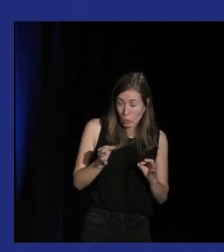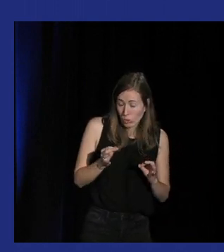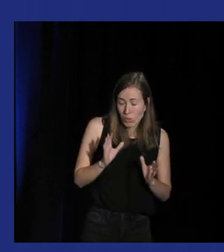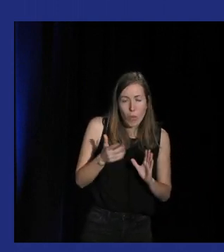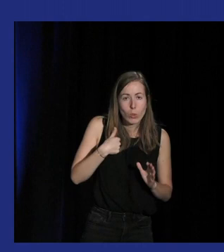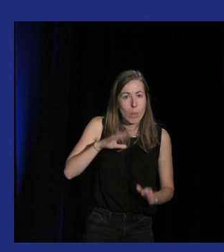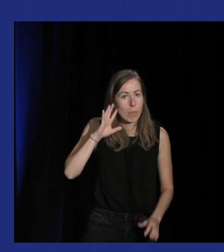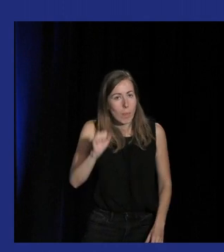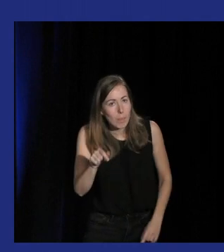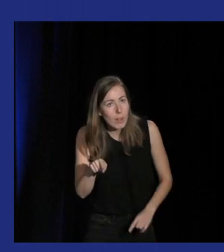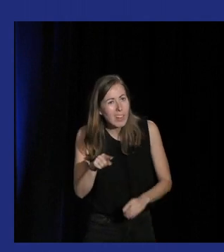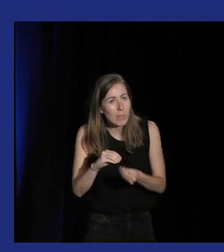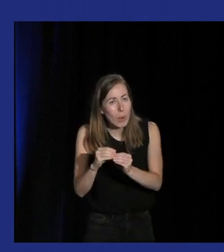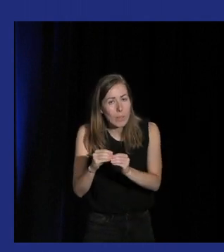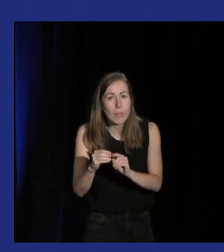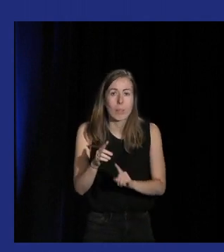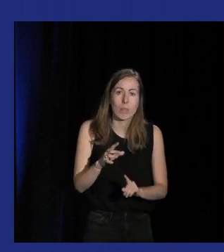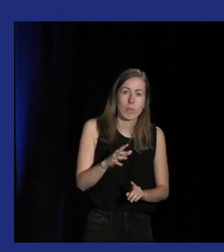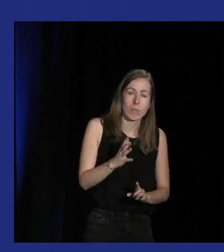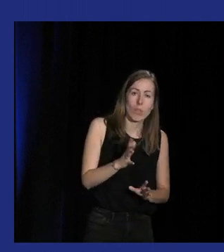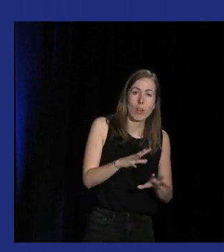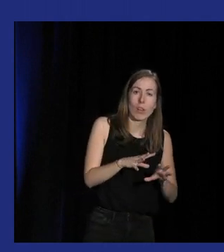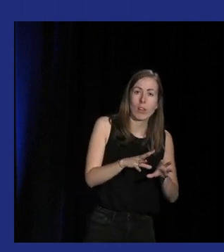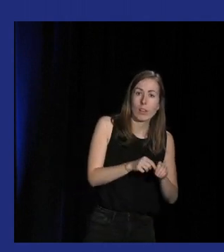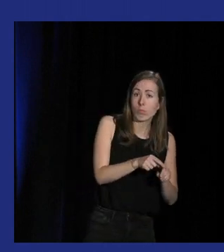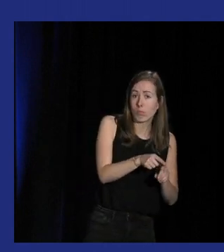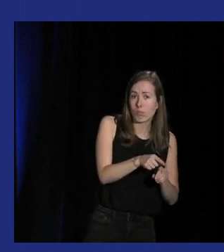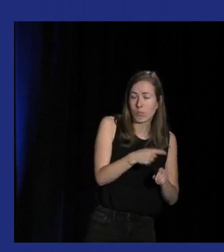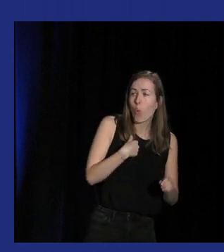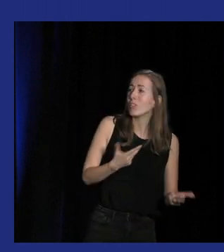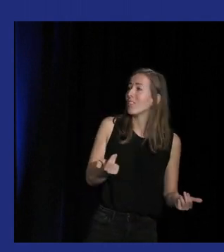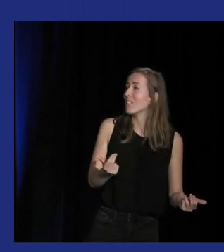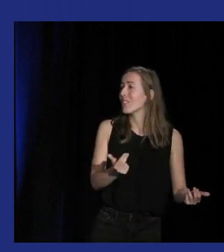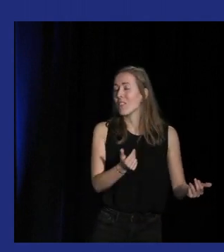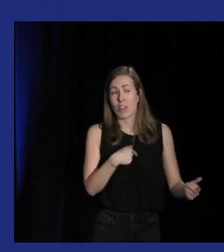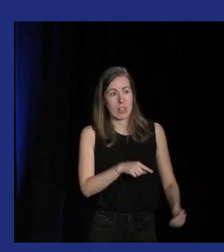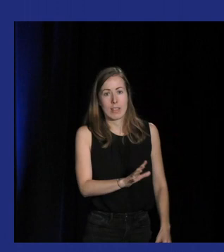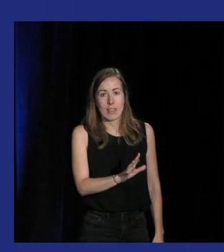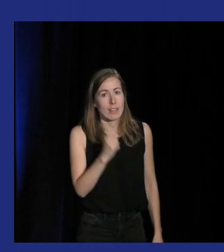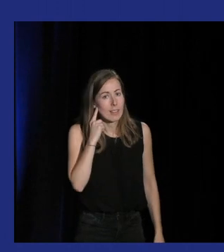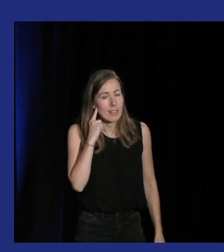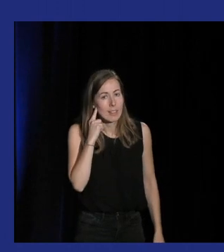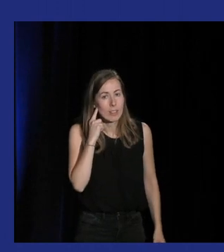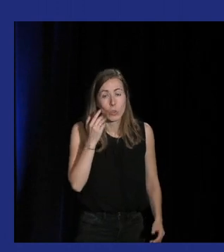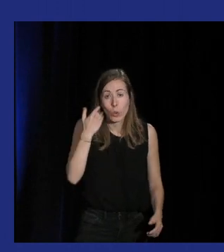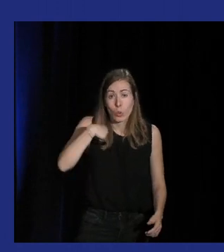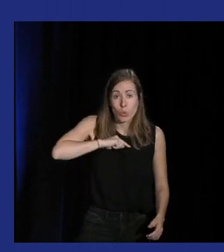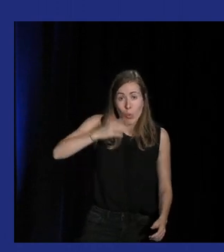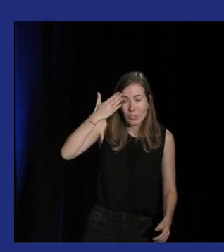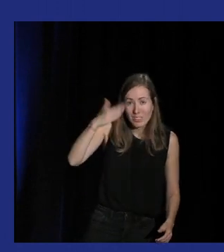alors que les équipes de cuées vont se dire ah non mais là c'est tout va bien et c'est que ça comme nous on sait